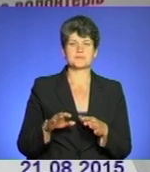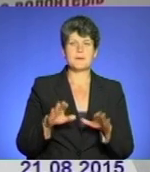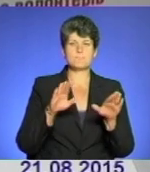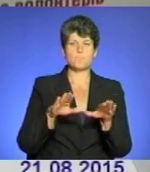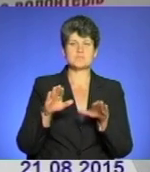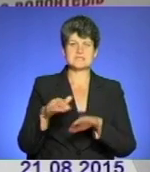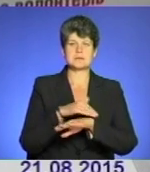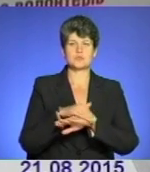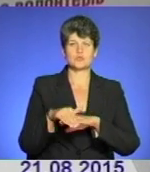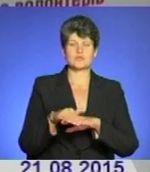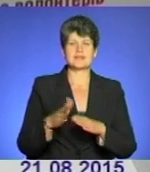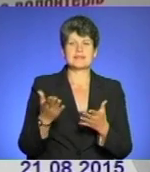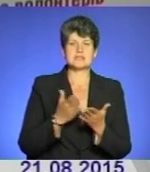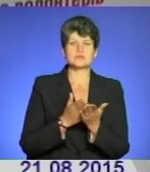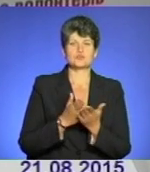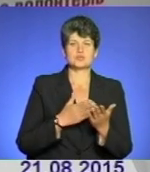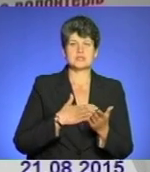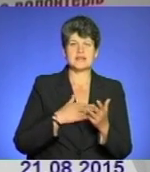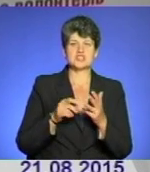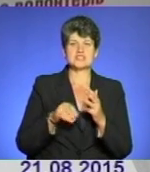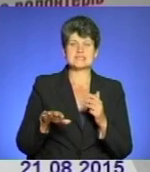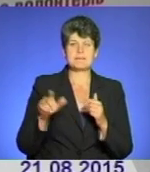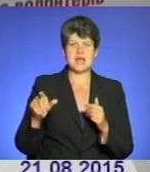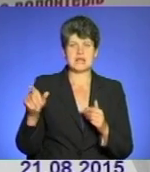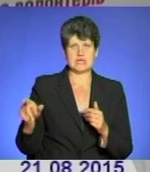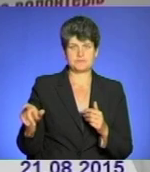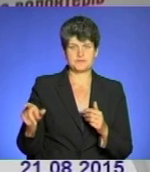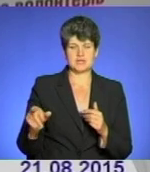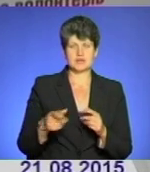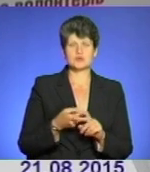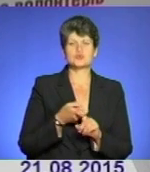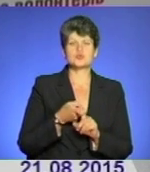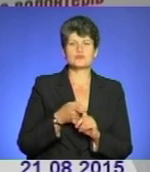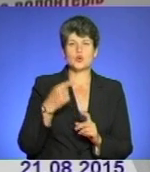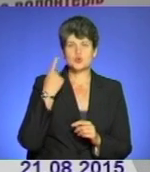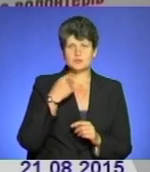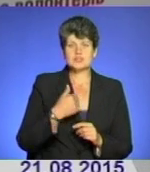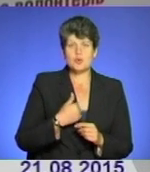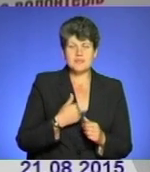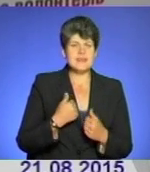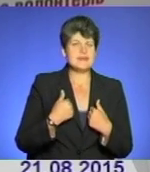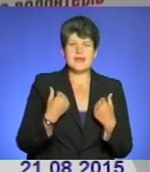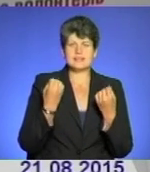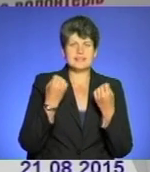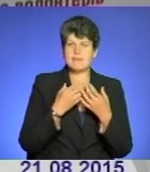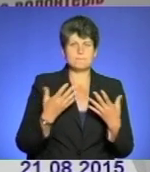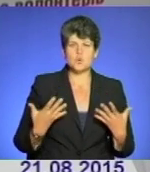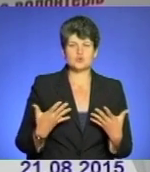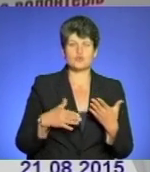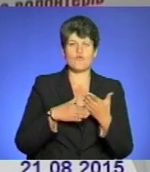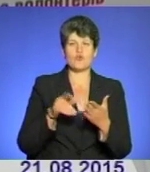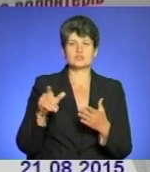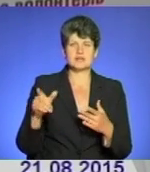позиції, передові позиції, де служать наші земляки. Стосовно особисто мене, я не просто волонтер, я